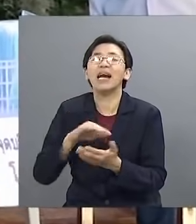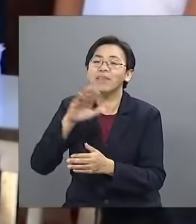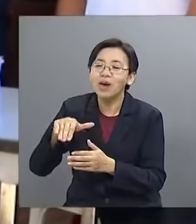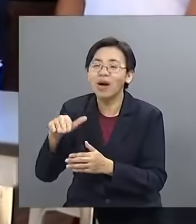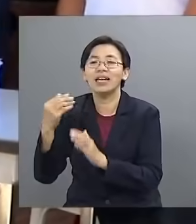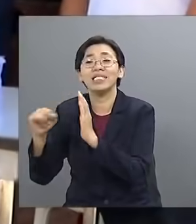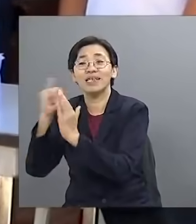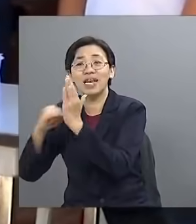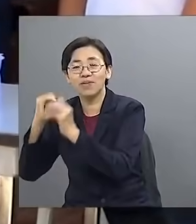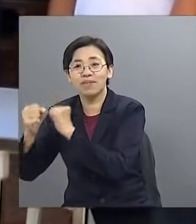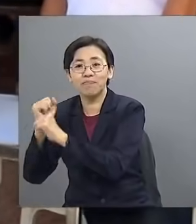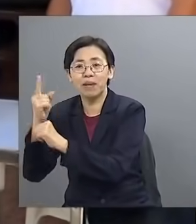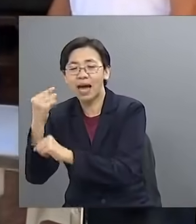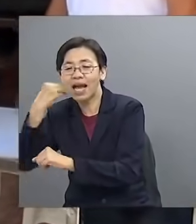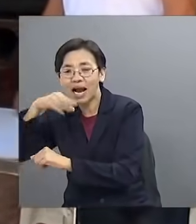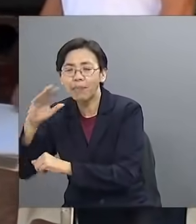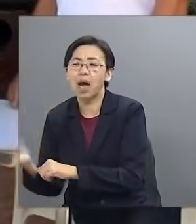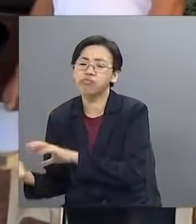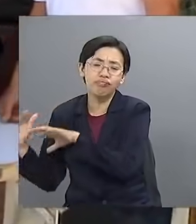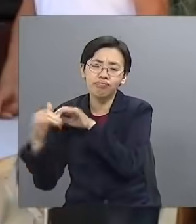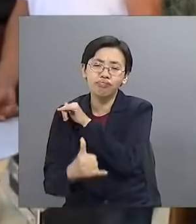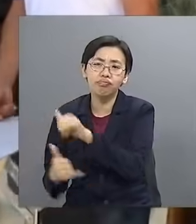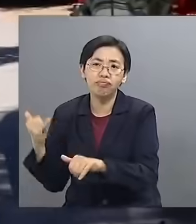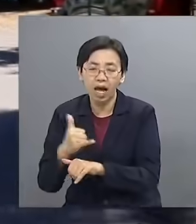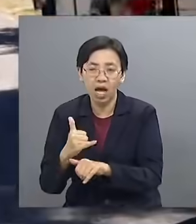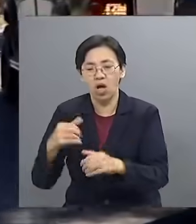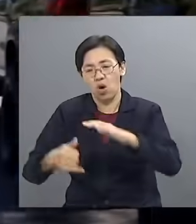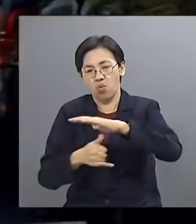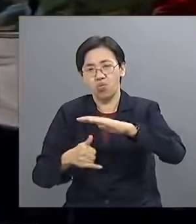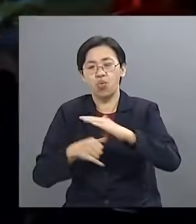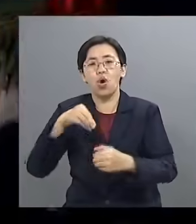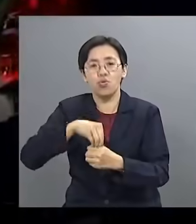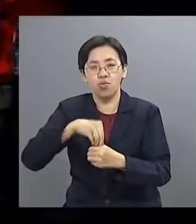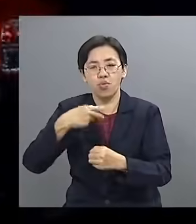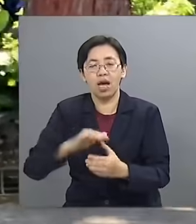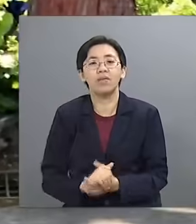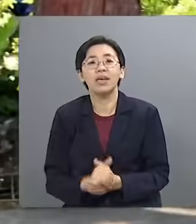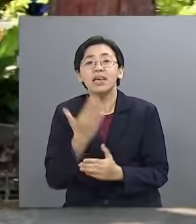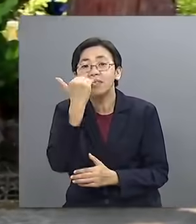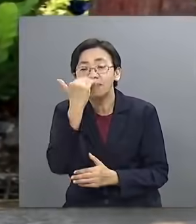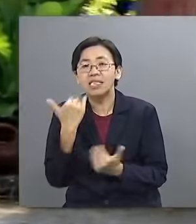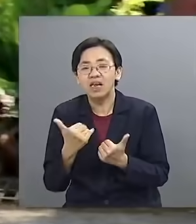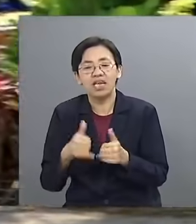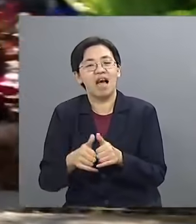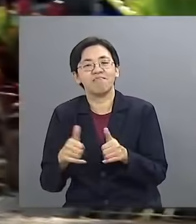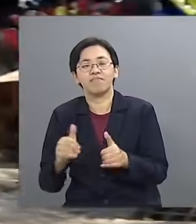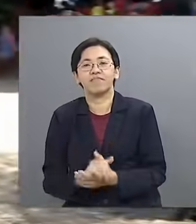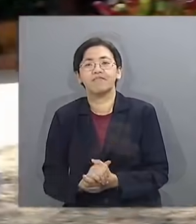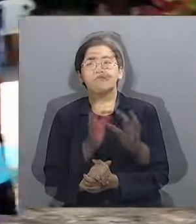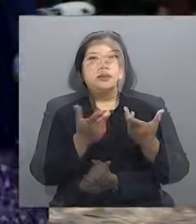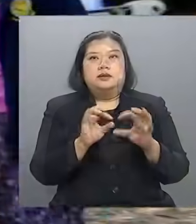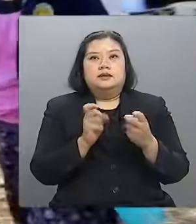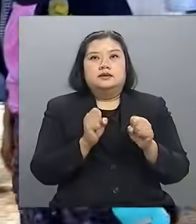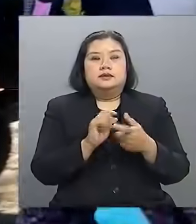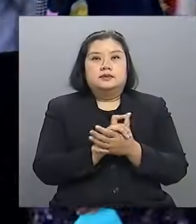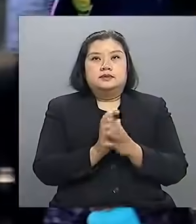ใหม่ซึ่งก็ได้สั่งให้กักตัวทุกคนแล้วมีการแยกพักออกจากครอบครัวเลยขณะเดียวกันก็เฝ้าระวังบุคคลที่มาจากต่าง